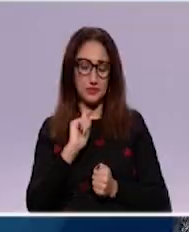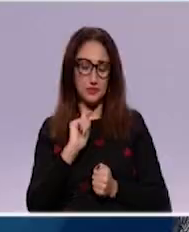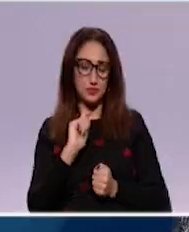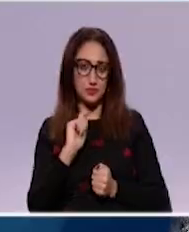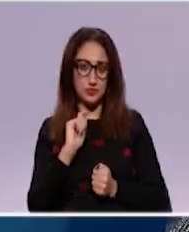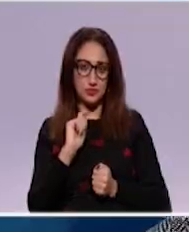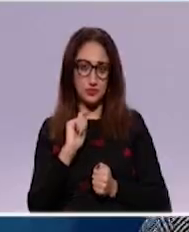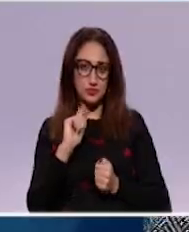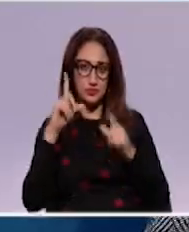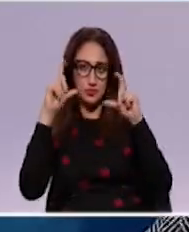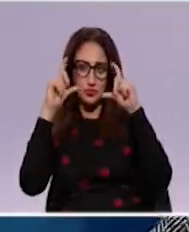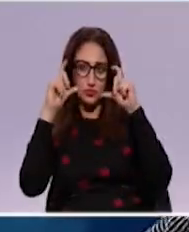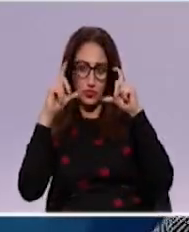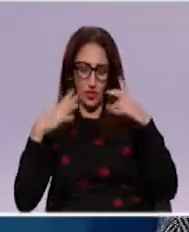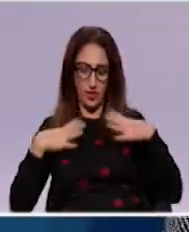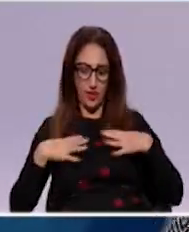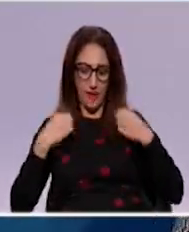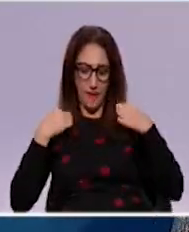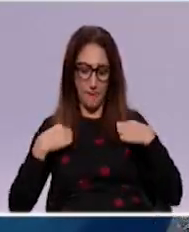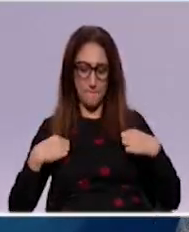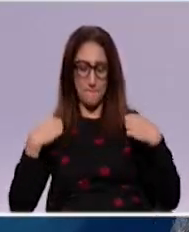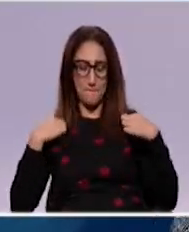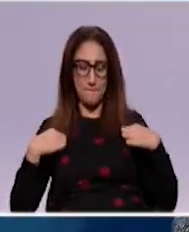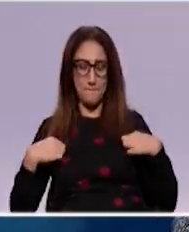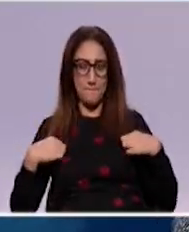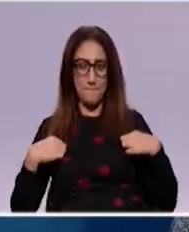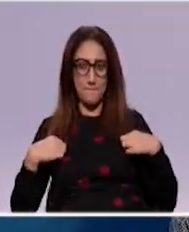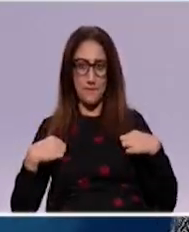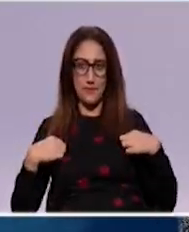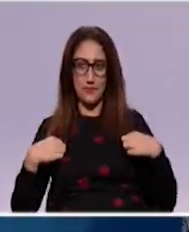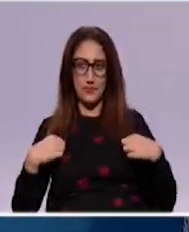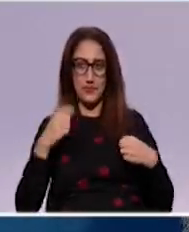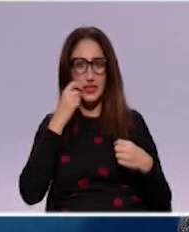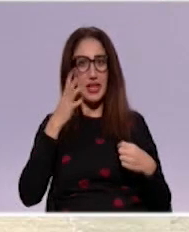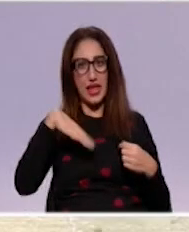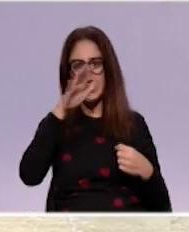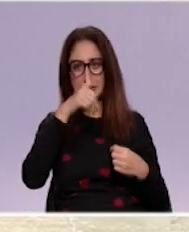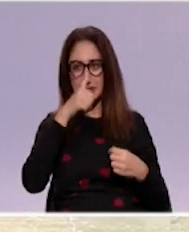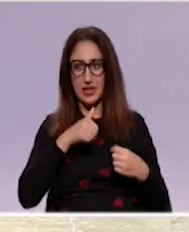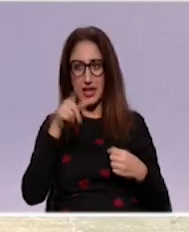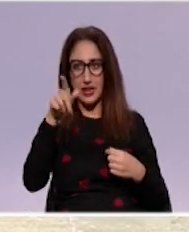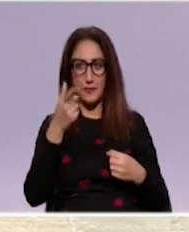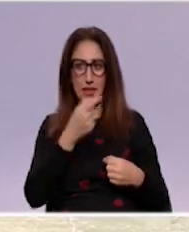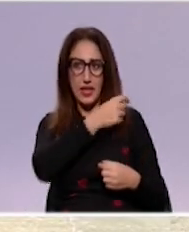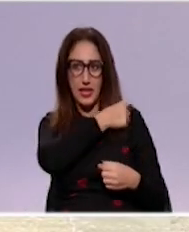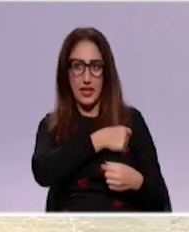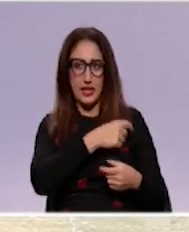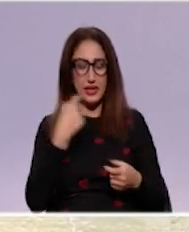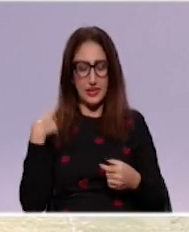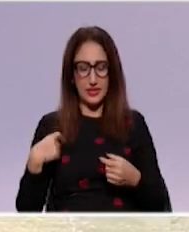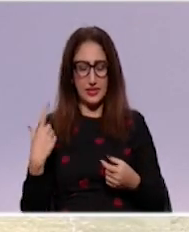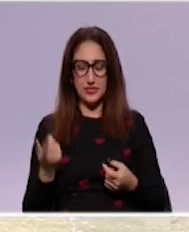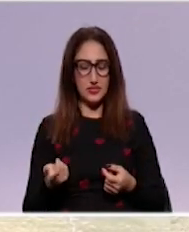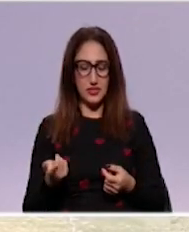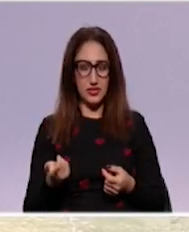اتصور بالفانيلا اللي هي حمالات دي، ناس كتير زعلت وانا سقفت له، لان